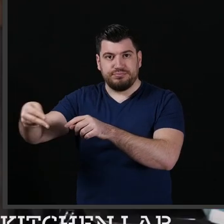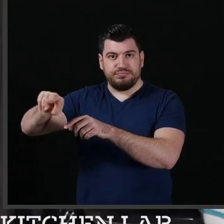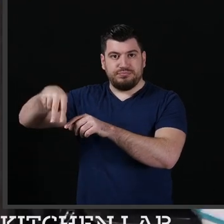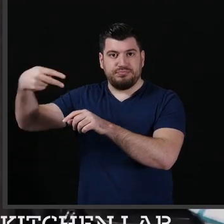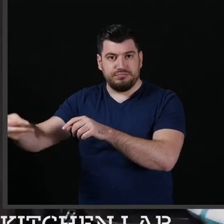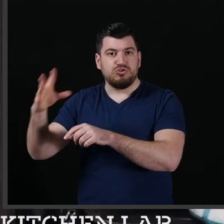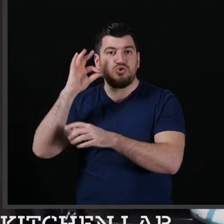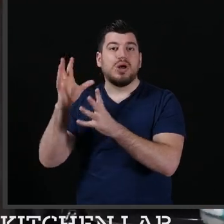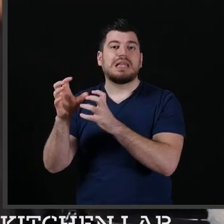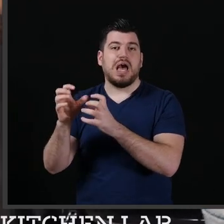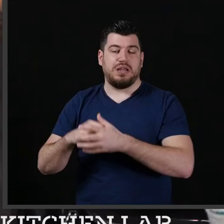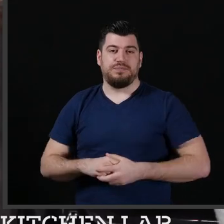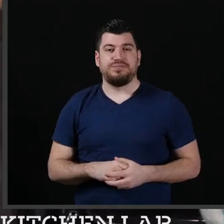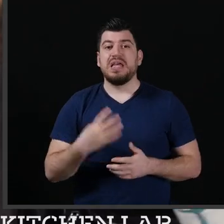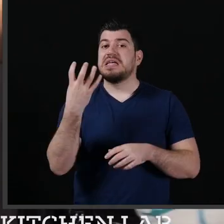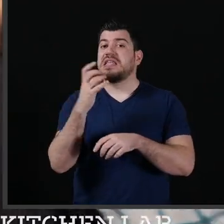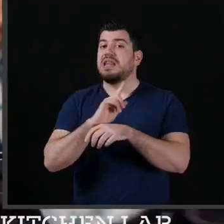Μετά από 40 λεπτάκια